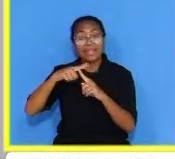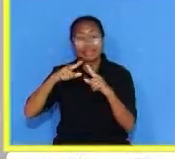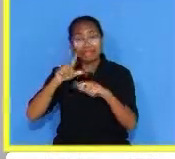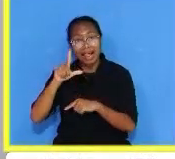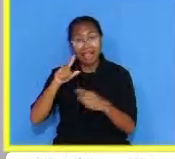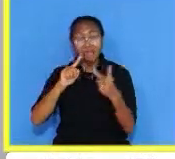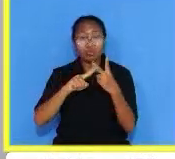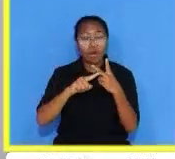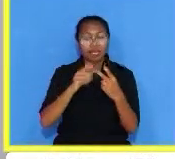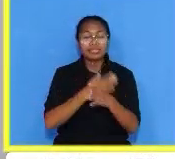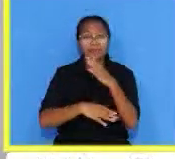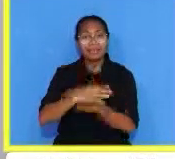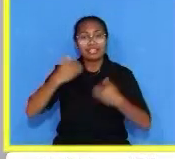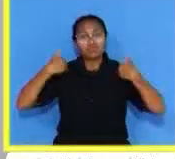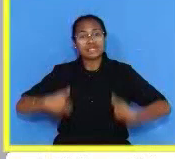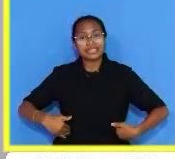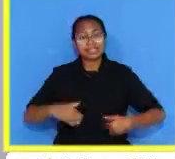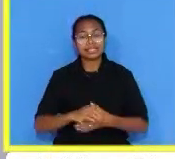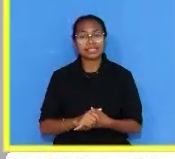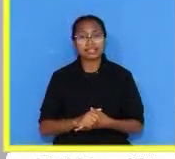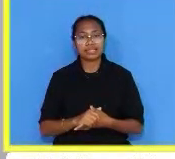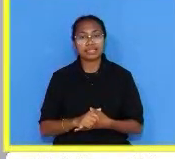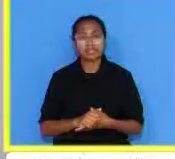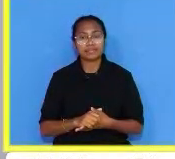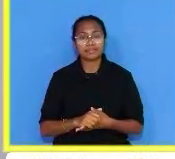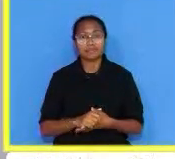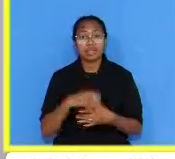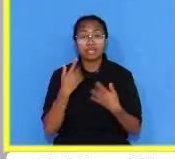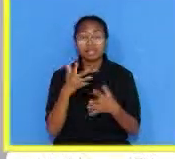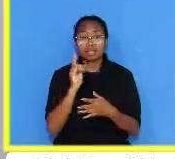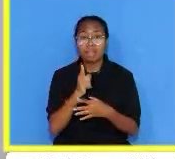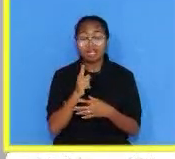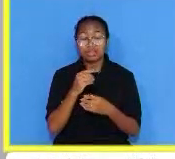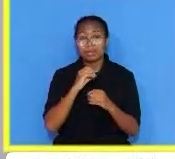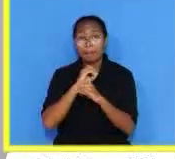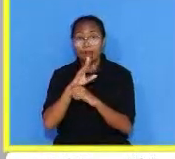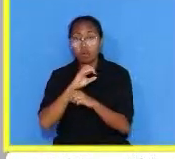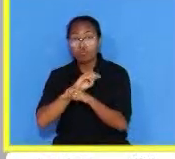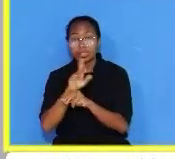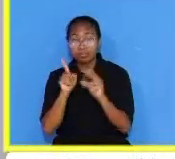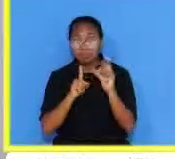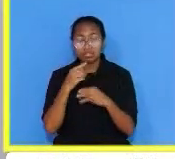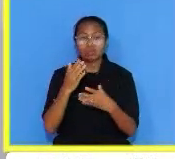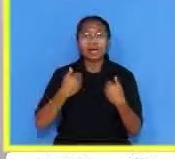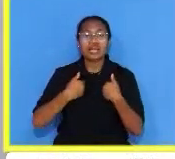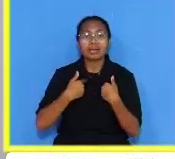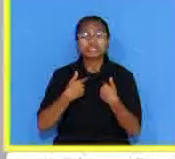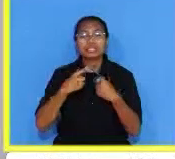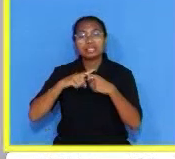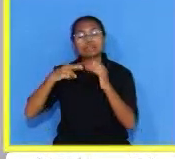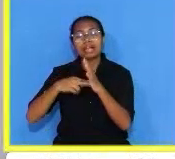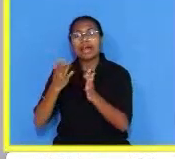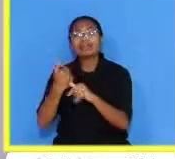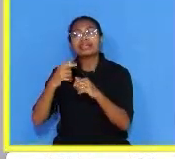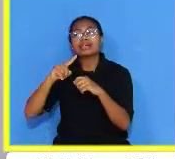yang disabilitas fisik. Dan mereka setelah terpapar COVID itu ada yang terkena dari keluarga.